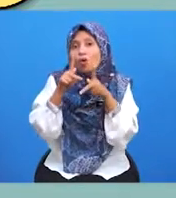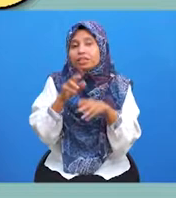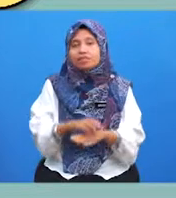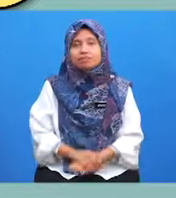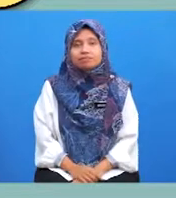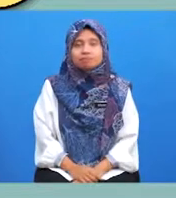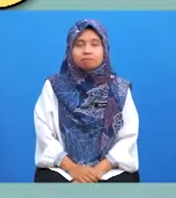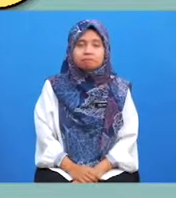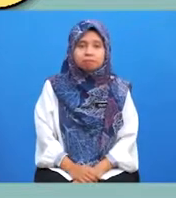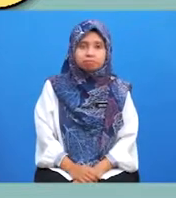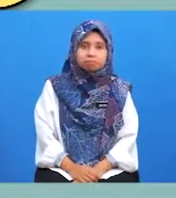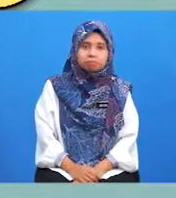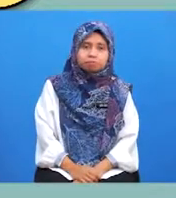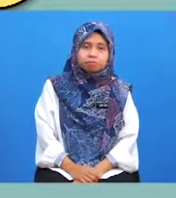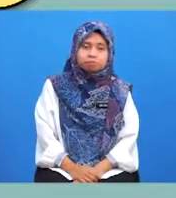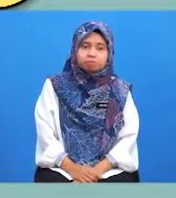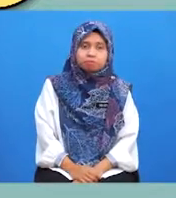komunikasi.